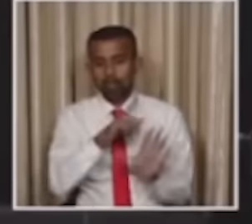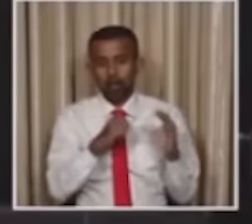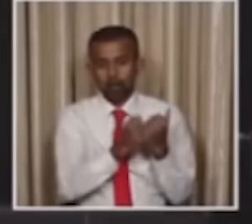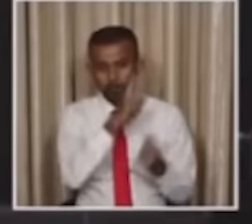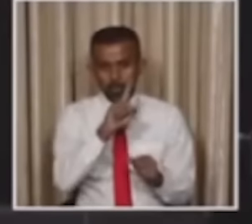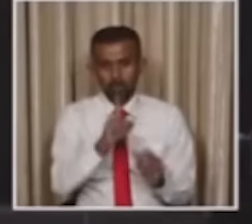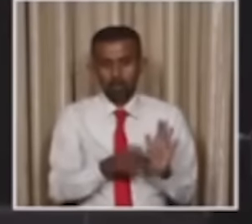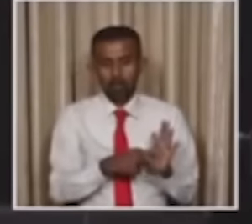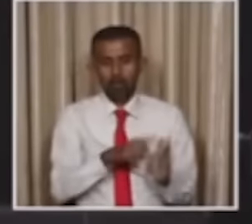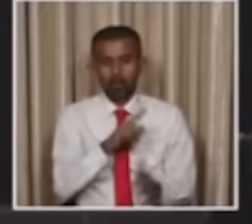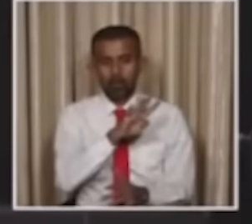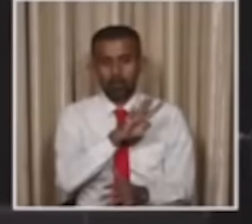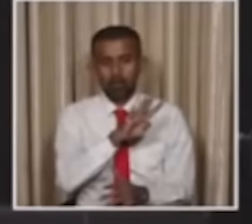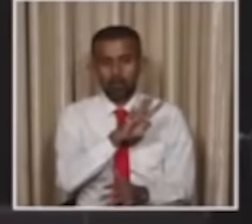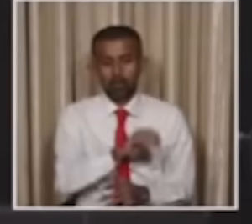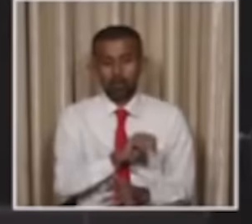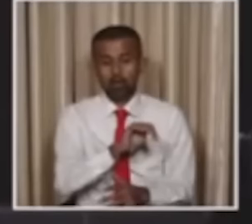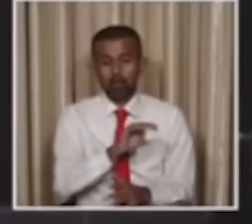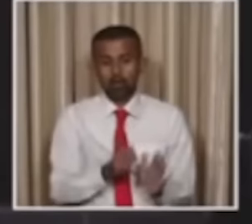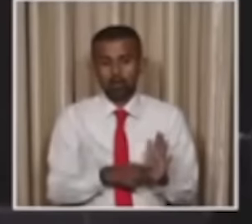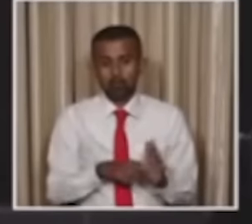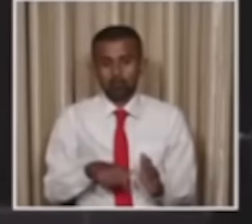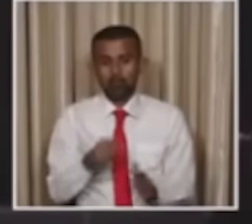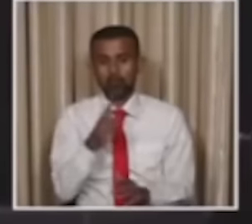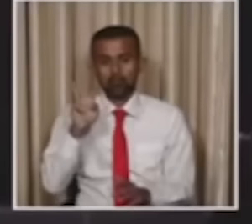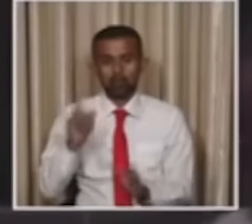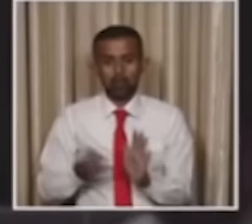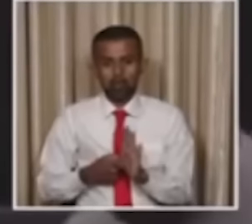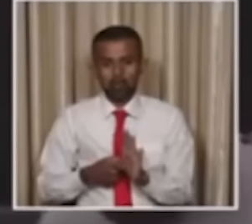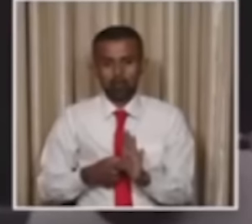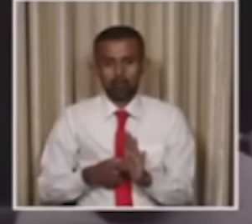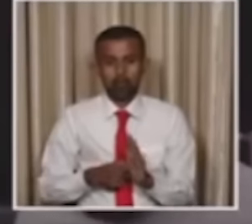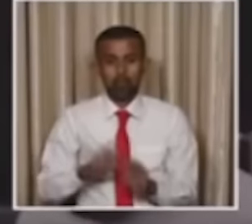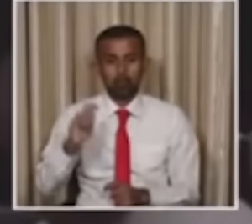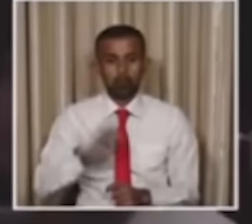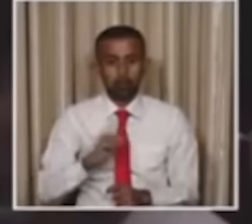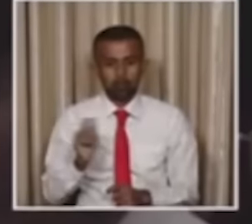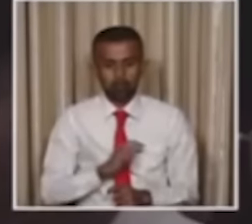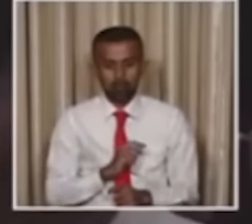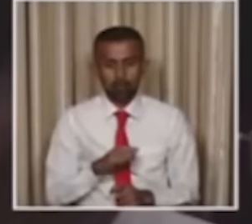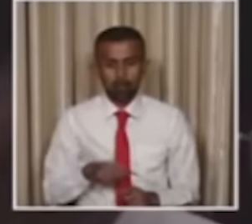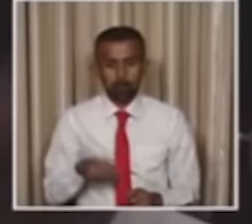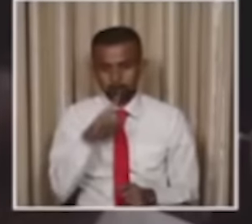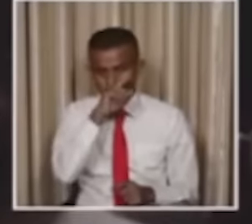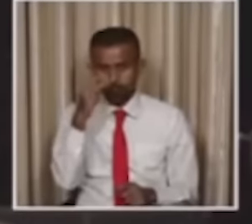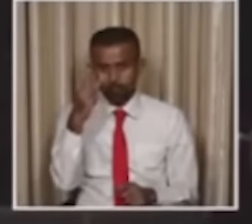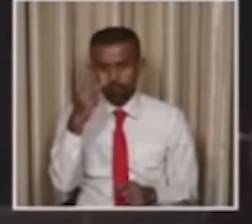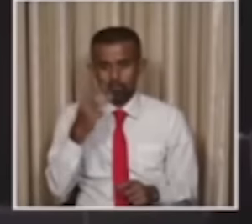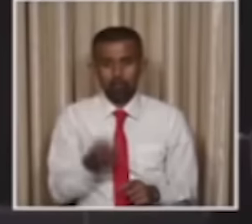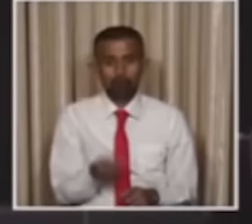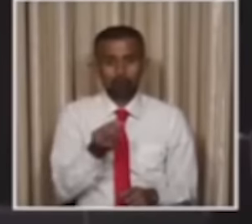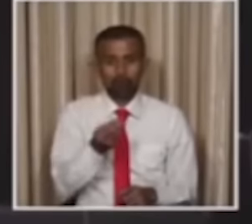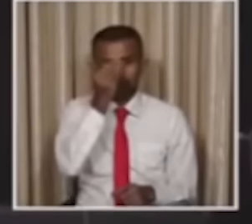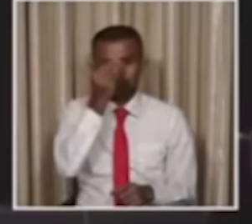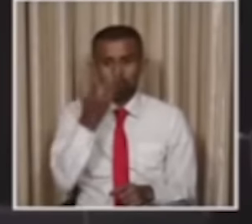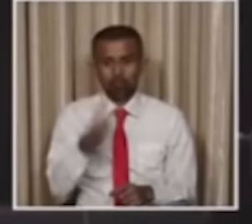මාසේ 104,000 ගණනක්, මේ පාර 13,00,000. ඒ වගේම ආදායම් ගත්තාම මේ මාස 3 දිගටම වැඩි වෙලා තියෙනවා